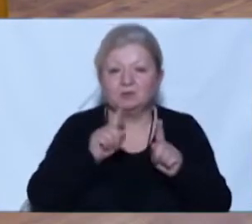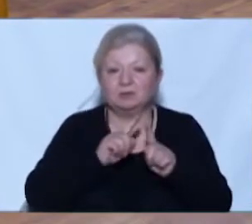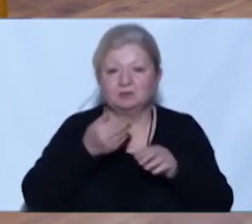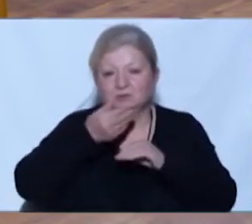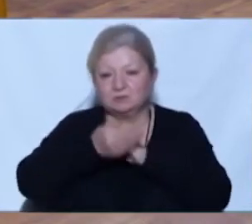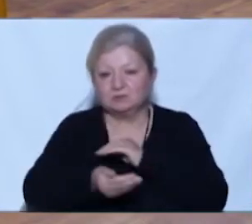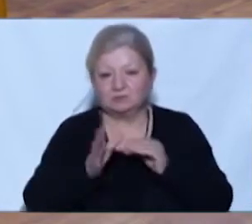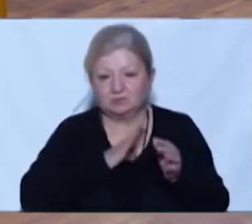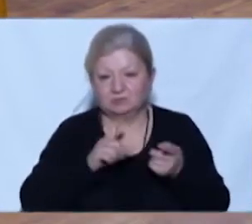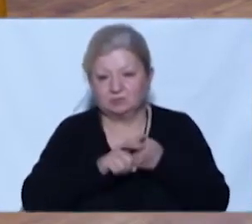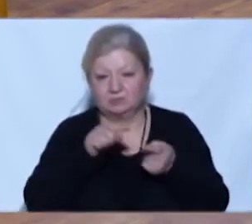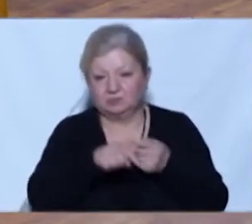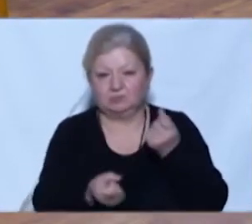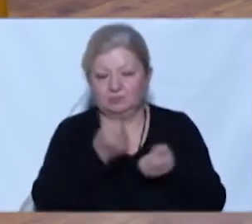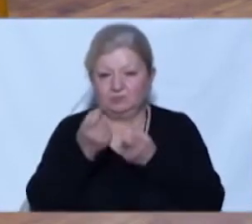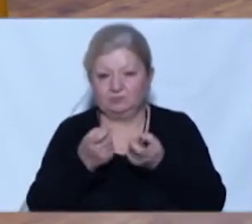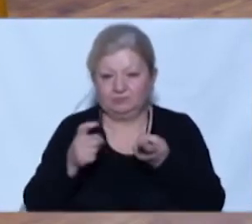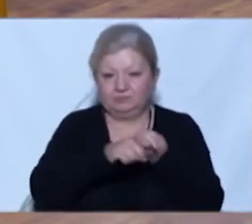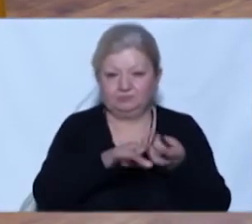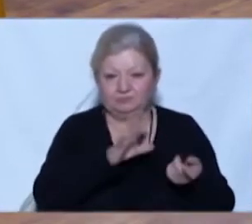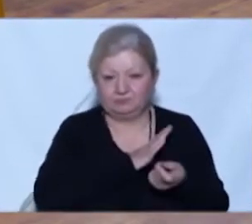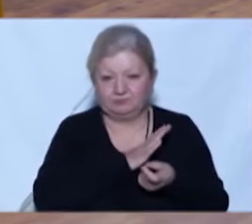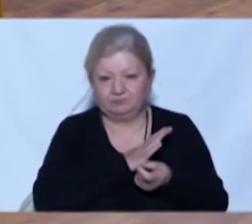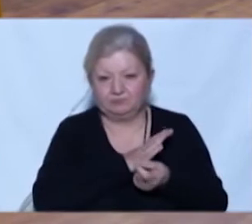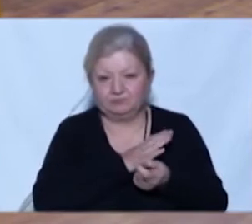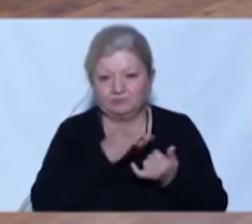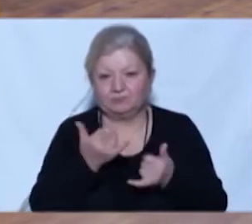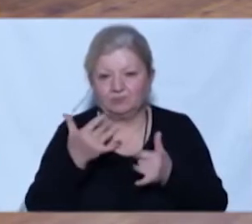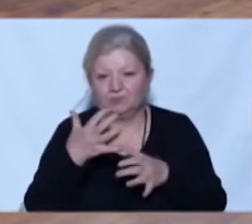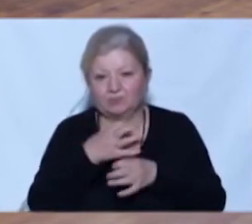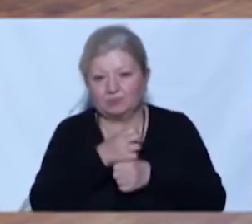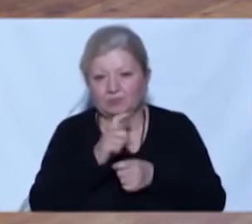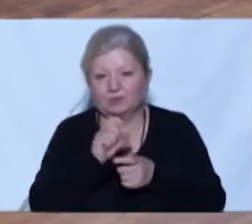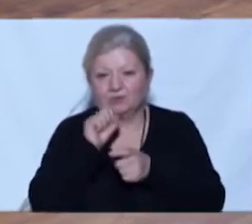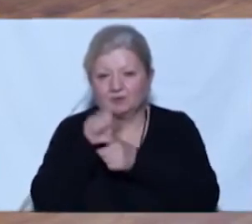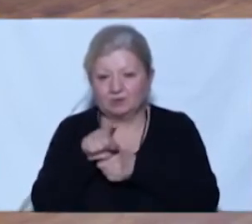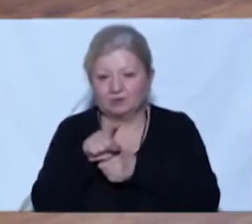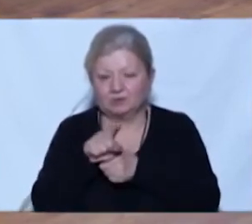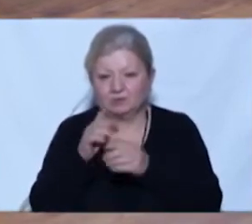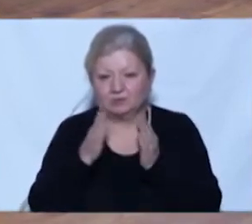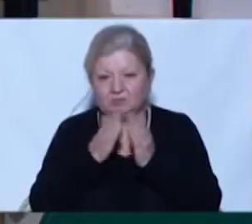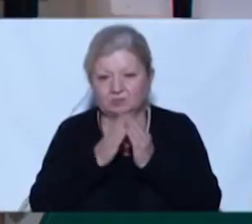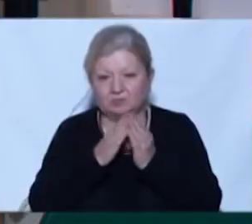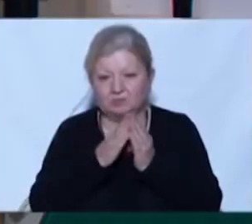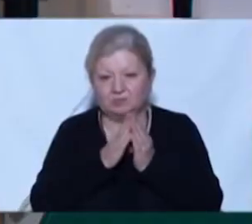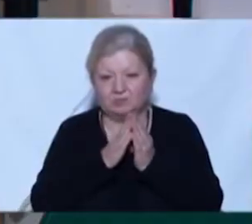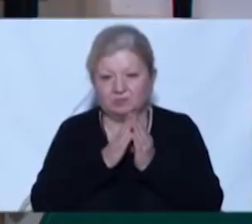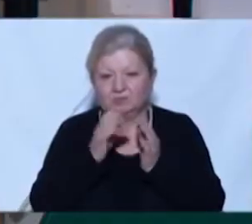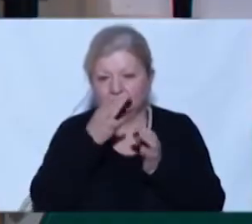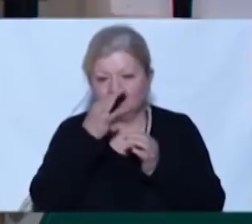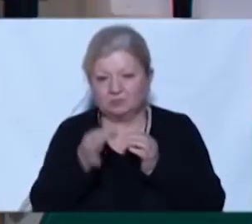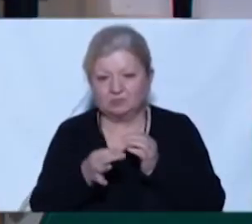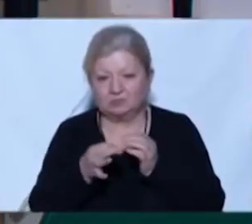მოხდა აღმოჩენებს. Მოკლედ თუ შეიძლება მინდა დღევანდელ საშინაო დავალებასაც შევეხო და გითხრათ ესეთი